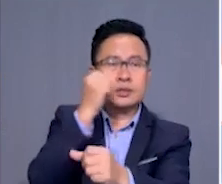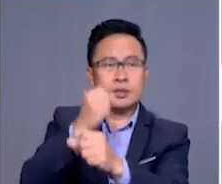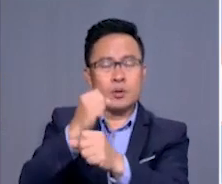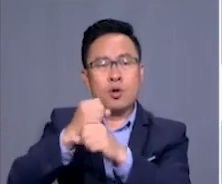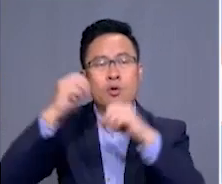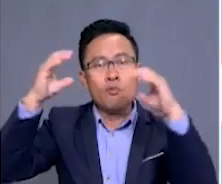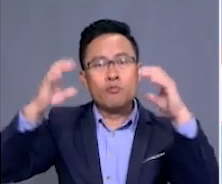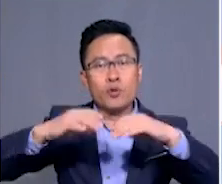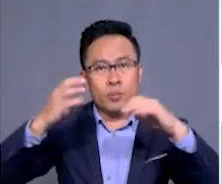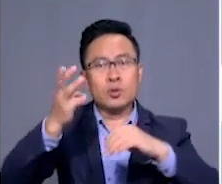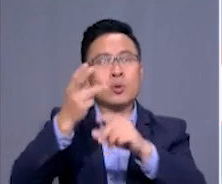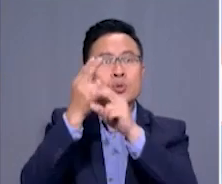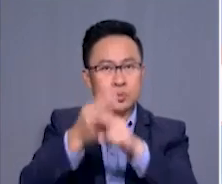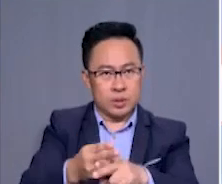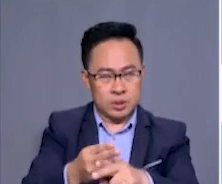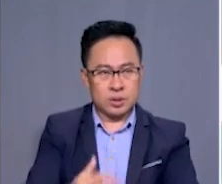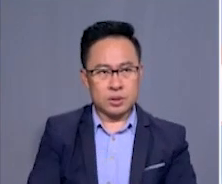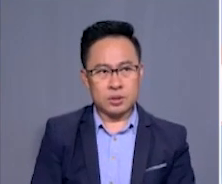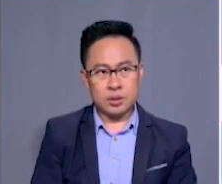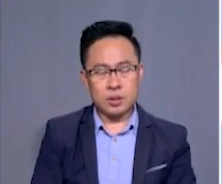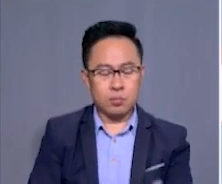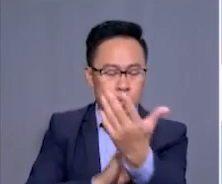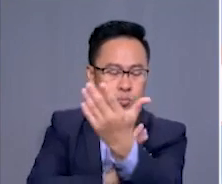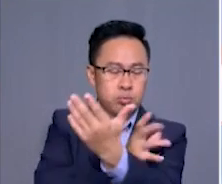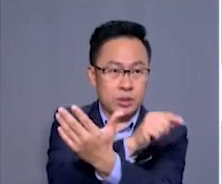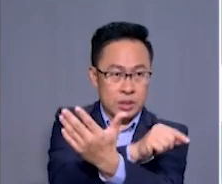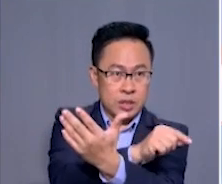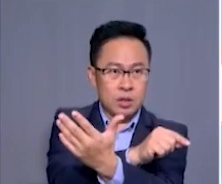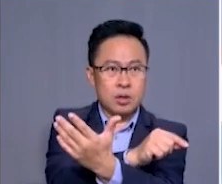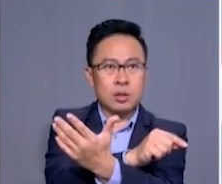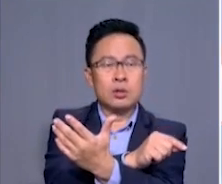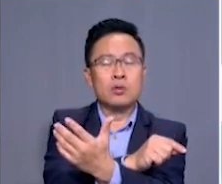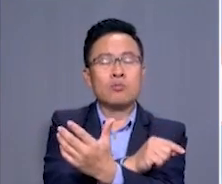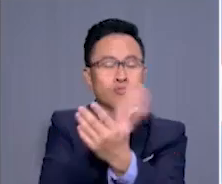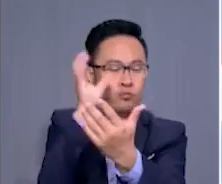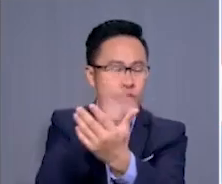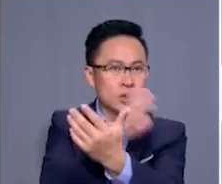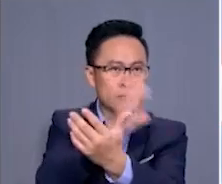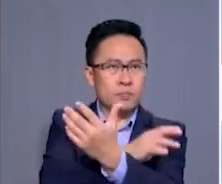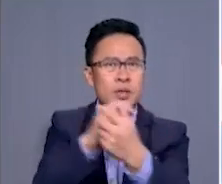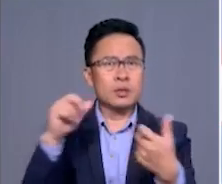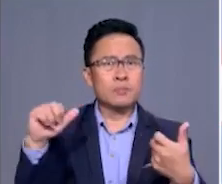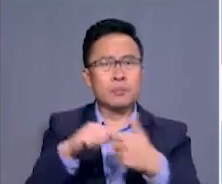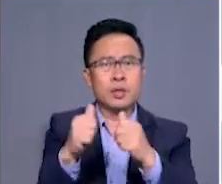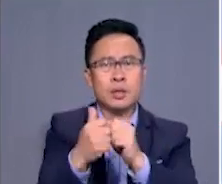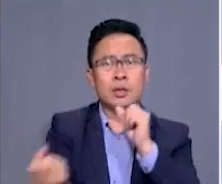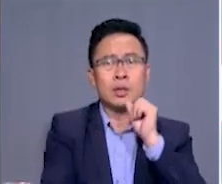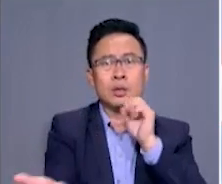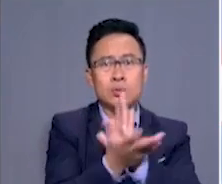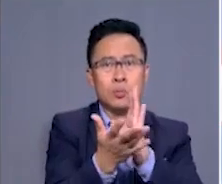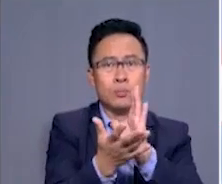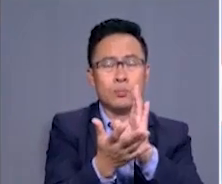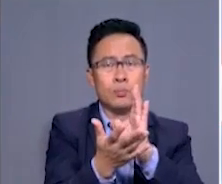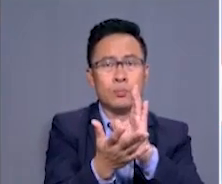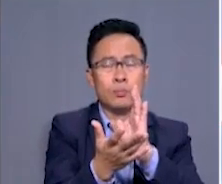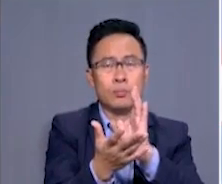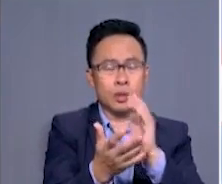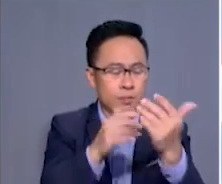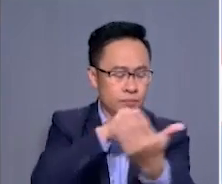องครับ ครับแล้วพอเคลื่อนไปทางฝั่งอันดามันแล้วฝนก็จะไปตกฝั่งอันดามันซึ่งความรุนแรงก็น้อยลงใช่ไหมครับท่